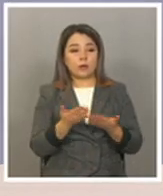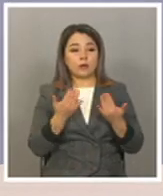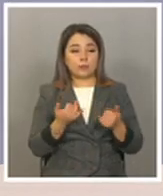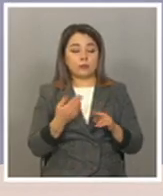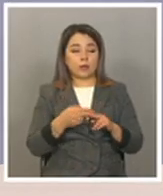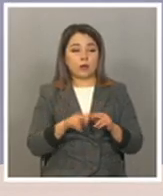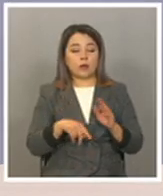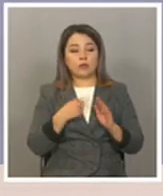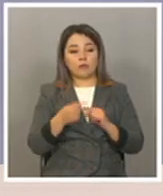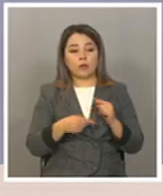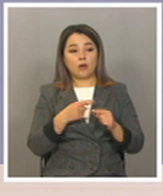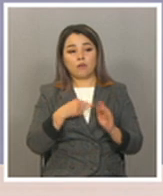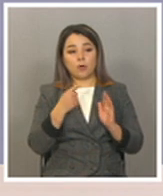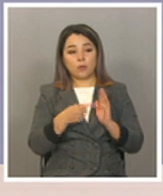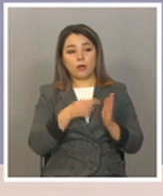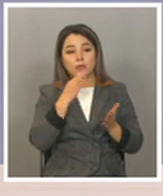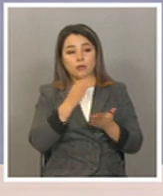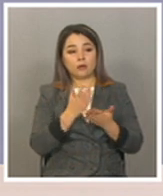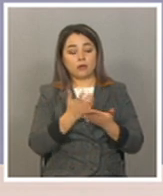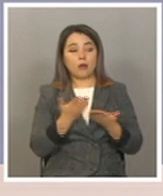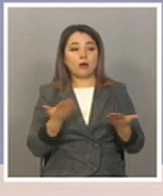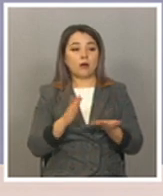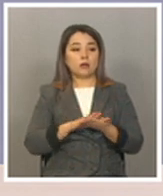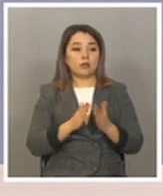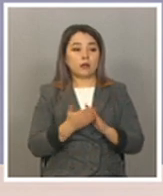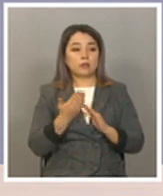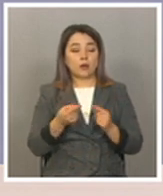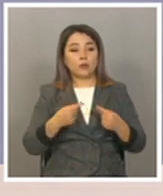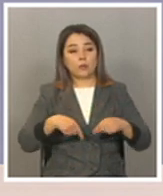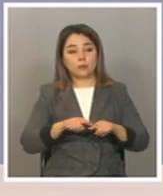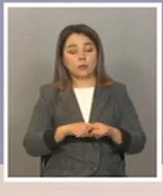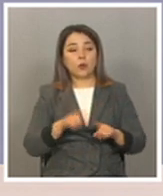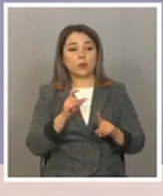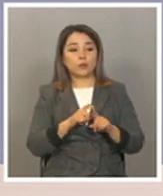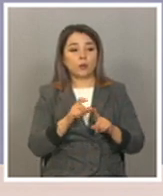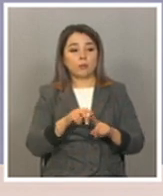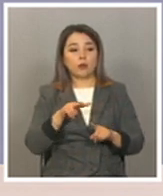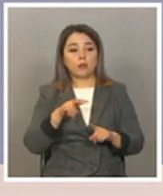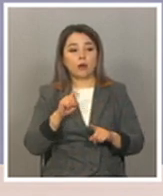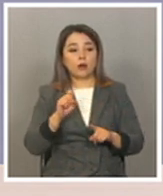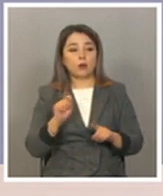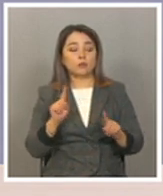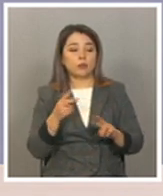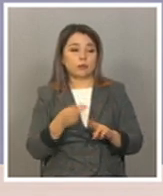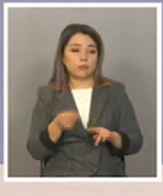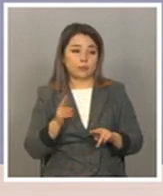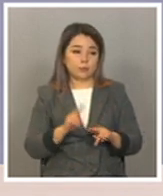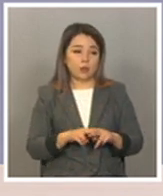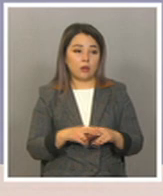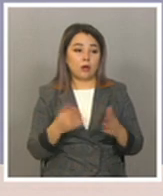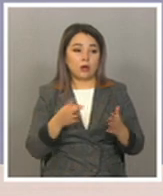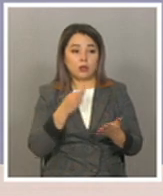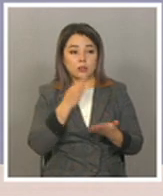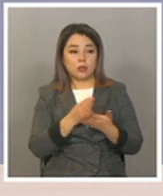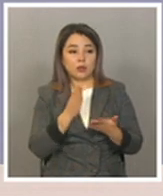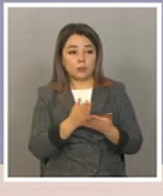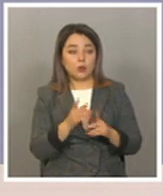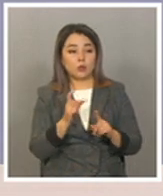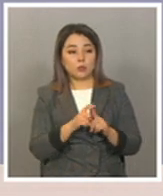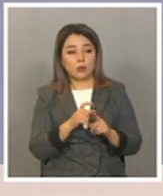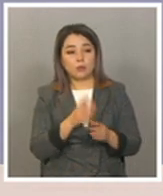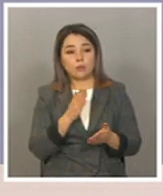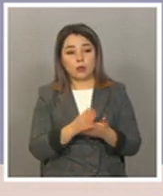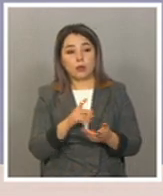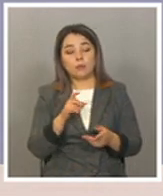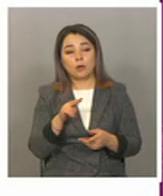вопросы. Какие ассоциации возникают у вас со словом «плаха»? Какое значение имеет слово в